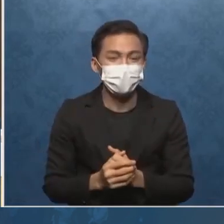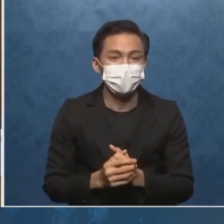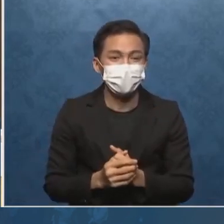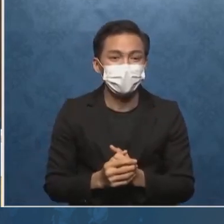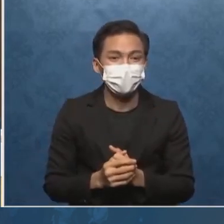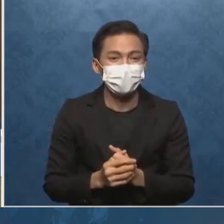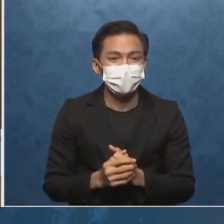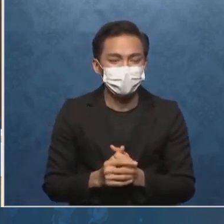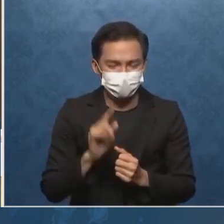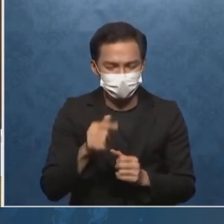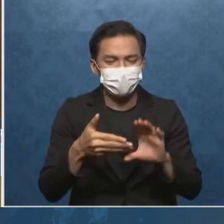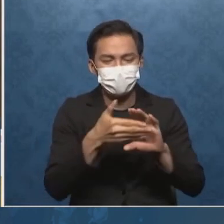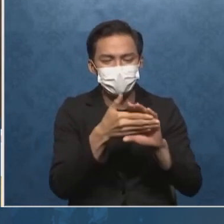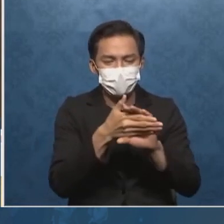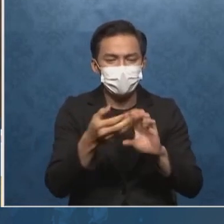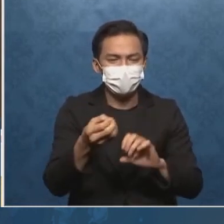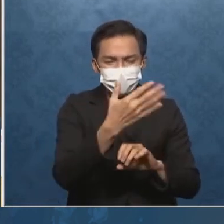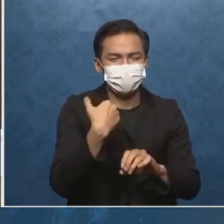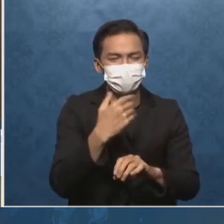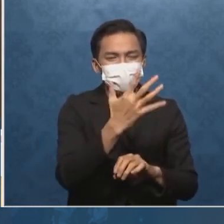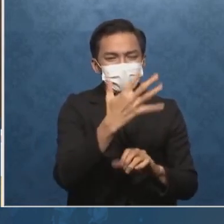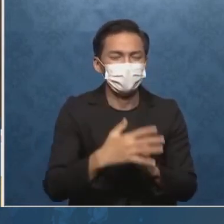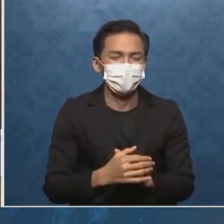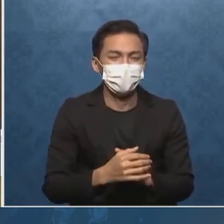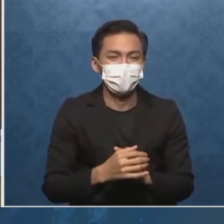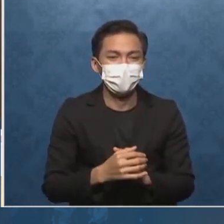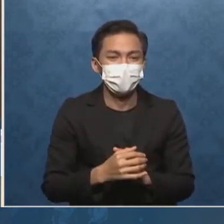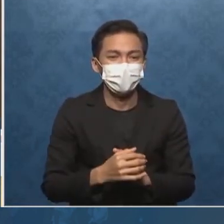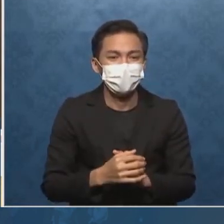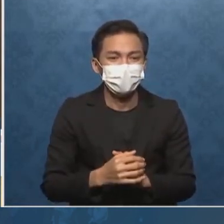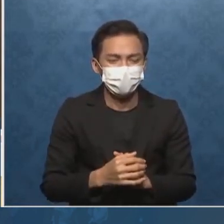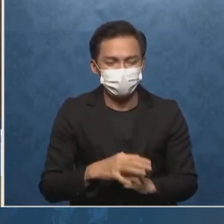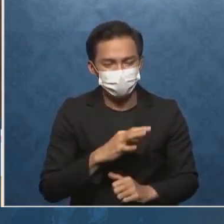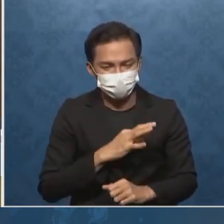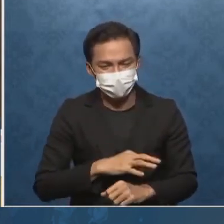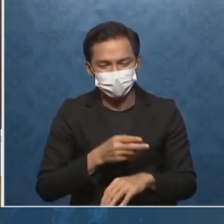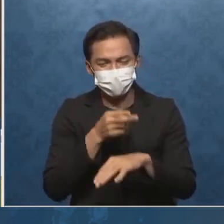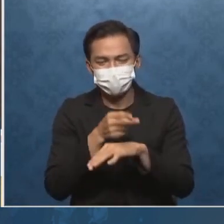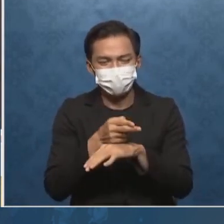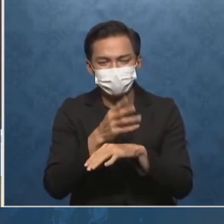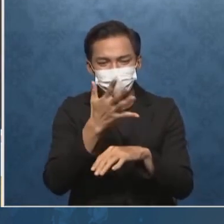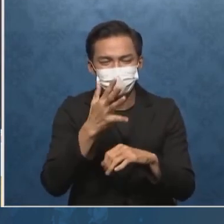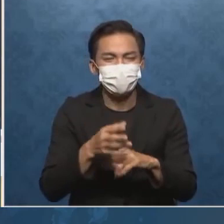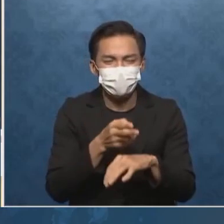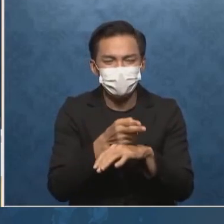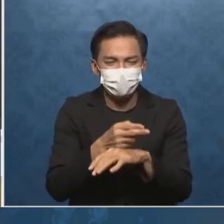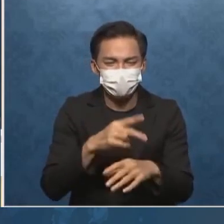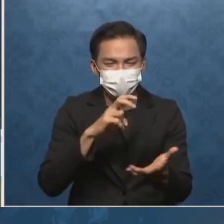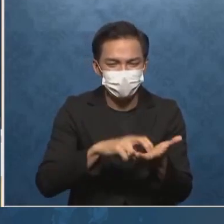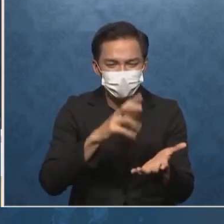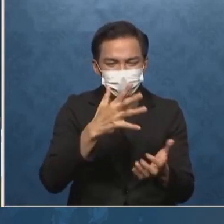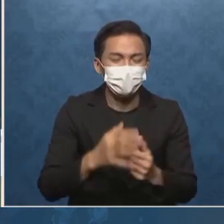ปกติผมมีสไลด์นะครับสไลด์ไม่ขึ้นเพราะว่ารู้สึกอาจจะไม่ได้รับอนุมัตินะครับพอเจอดิน